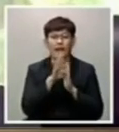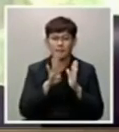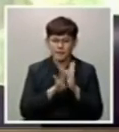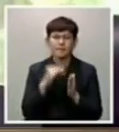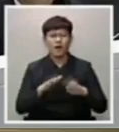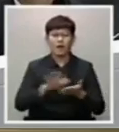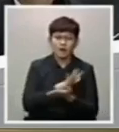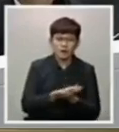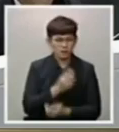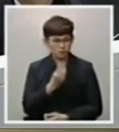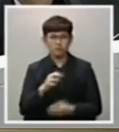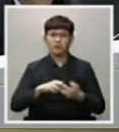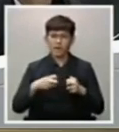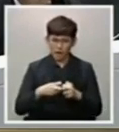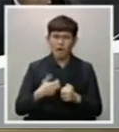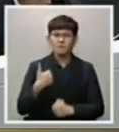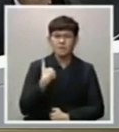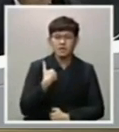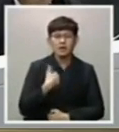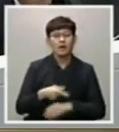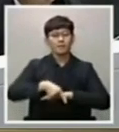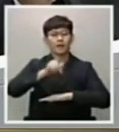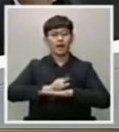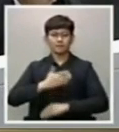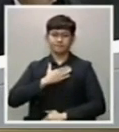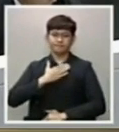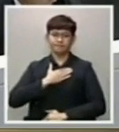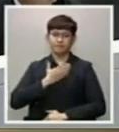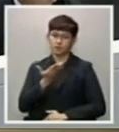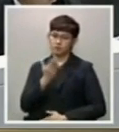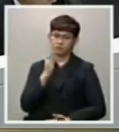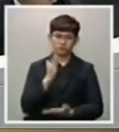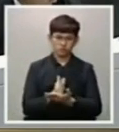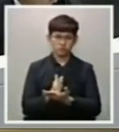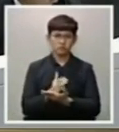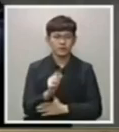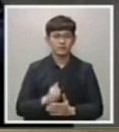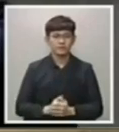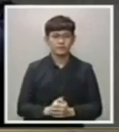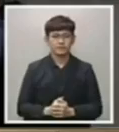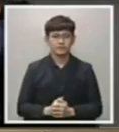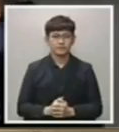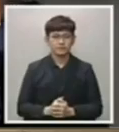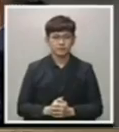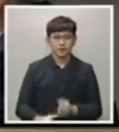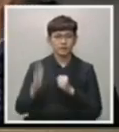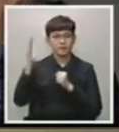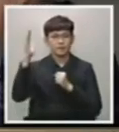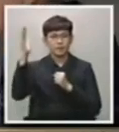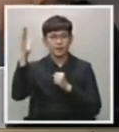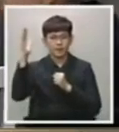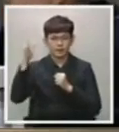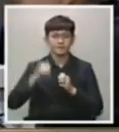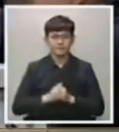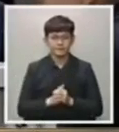วรบุญเกียรตินายวิรัตรัตนเศษนายชาดาไทยเศษและนายไพบูลย์นิติตะวันทั้งนี้นะคะนอกจากเว